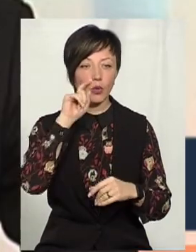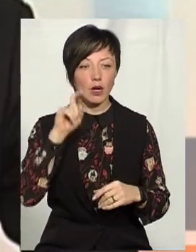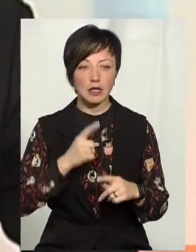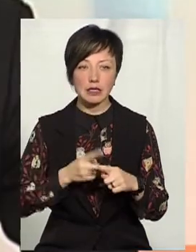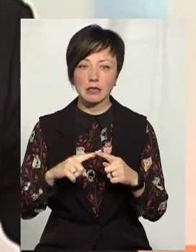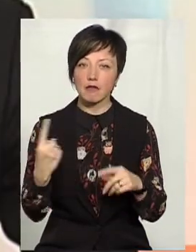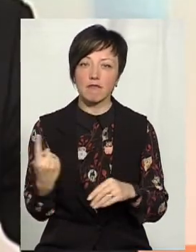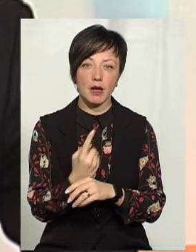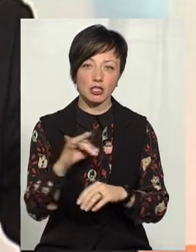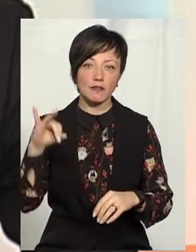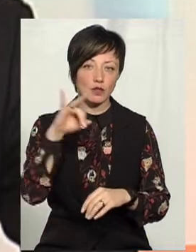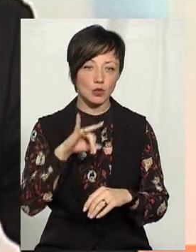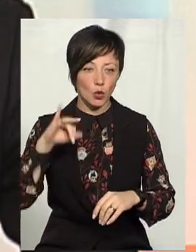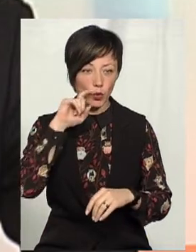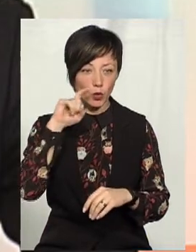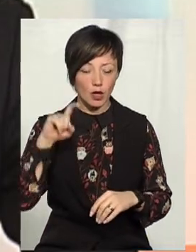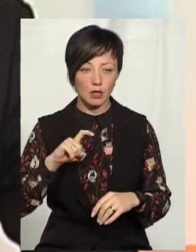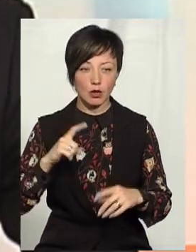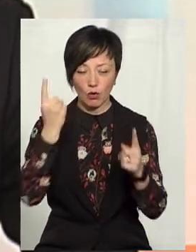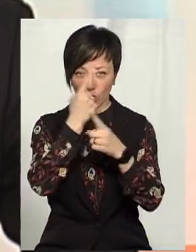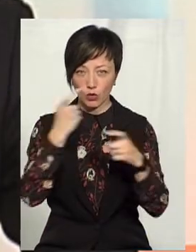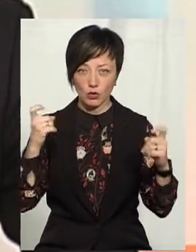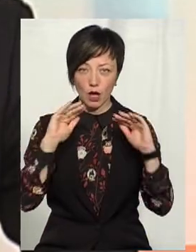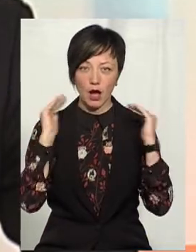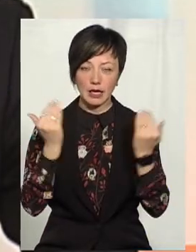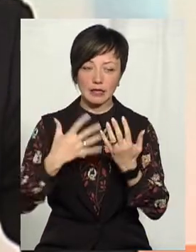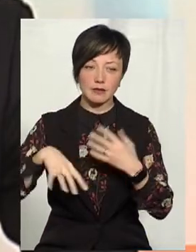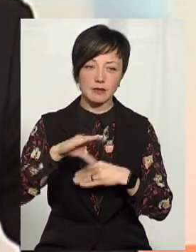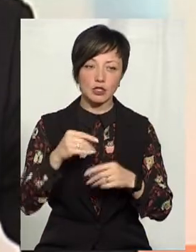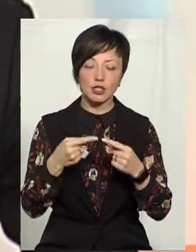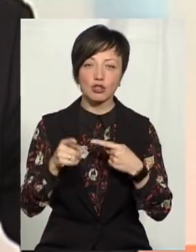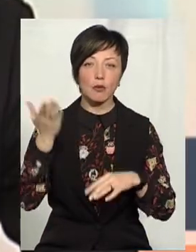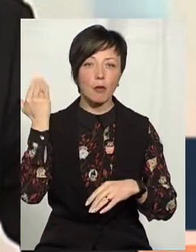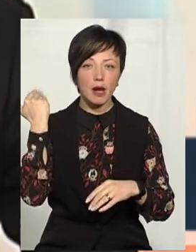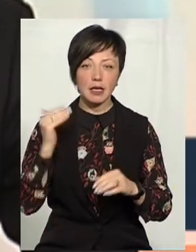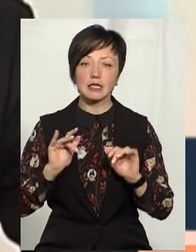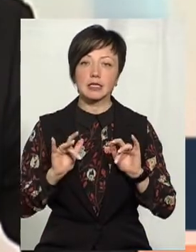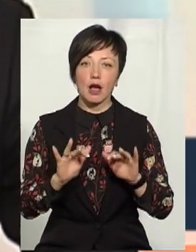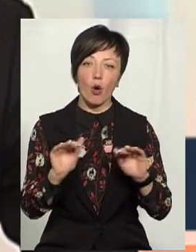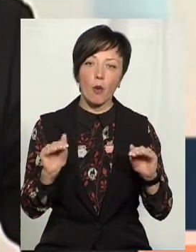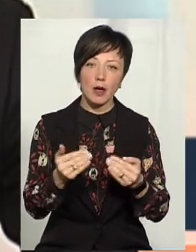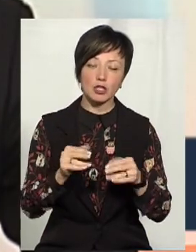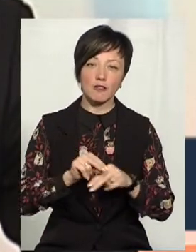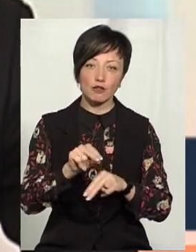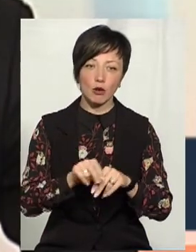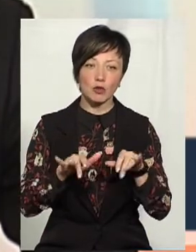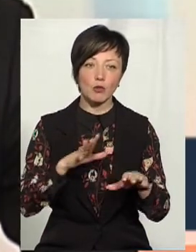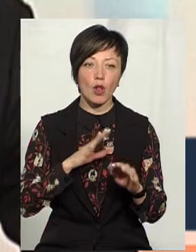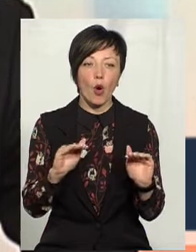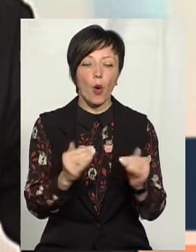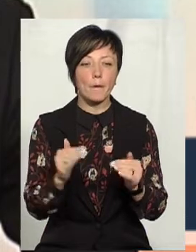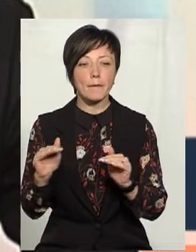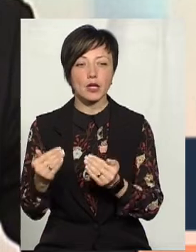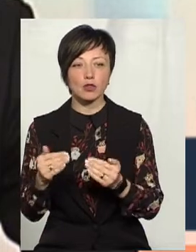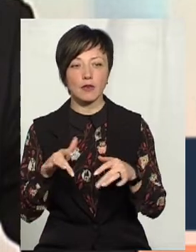Україна. Це, напевно, вперше в історії України оголошений карантин. Всі інші попередні заходи обмеження навчального процесу – це такі були